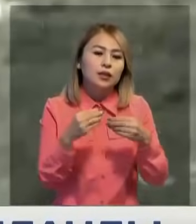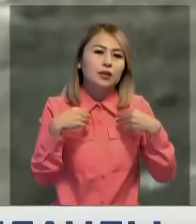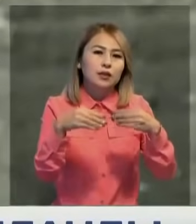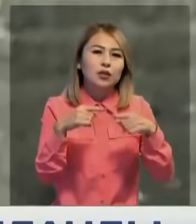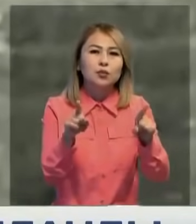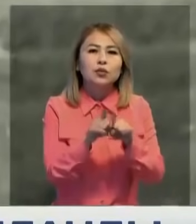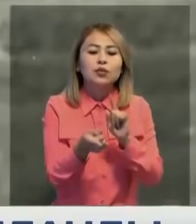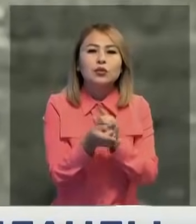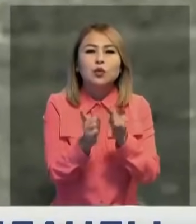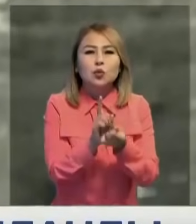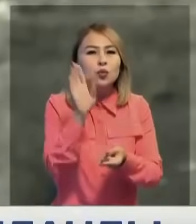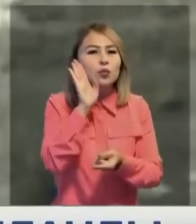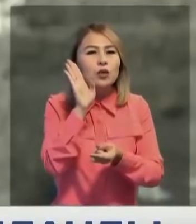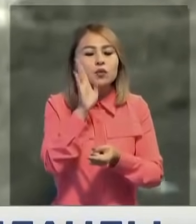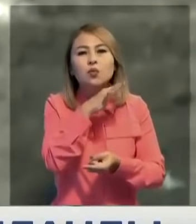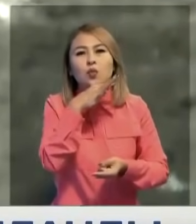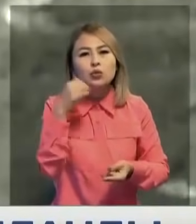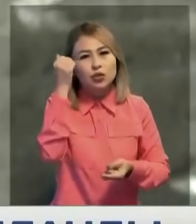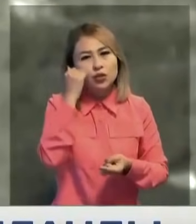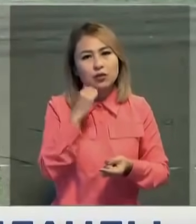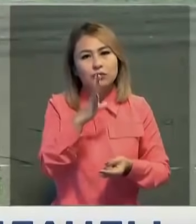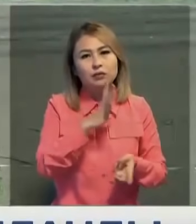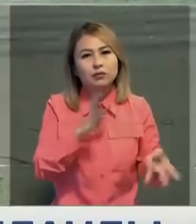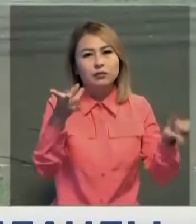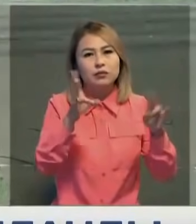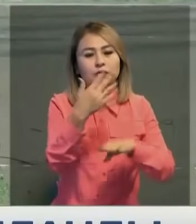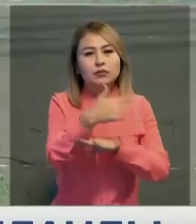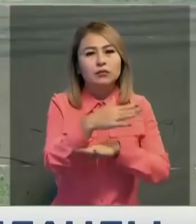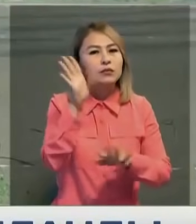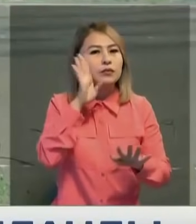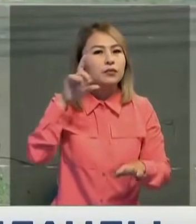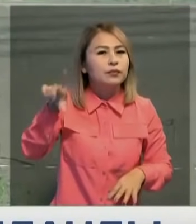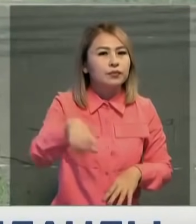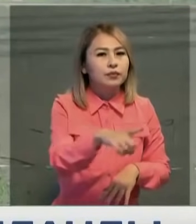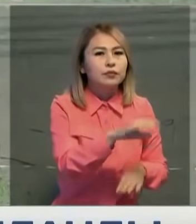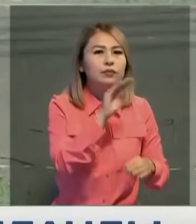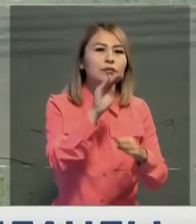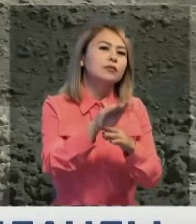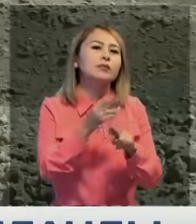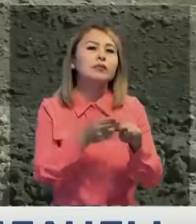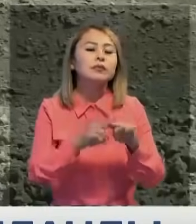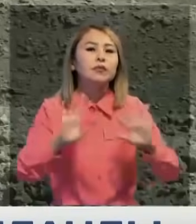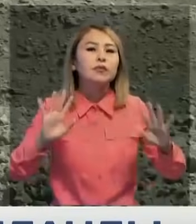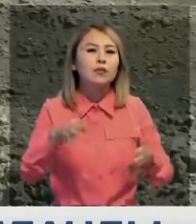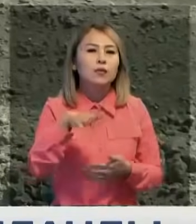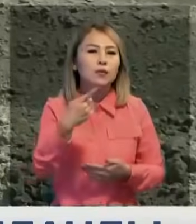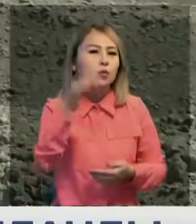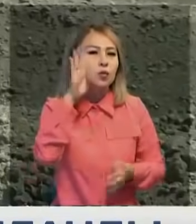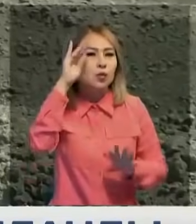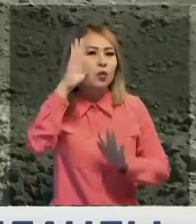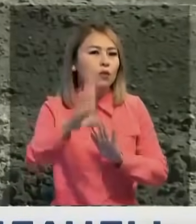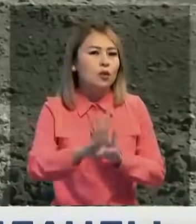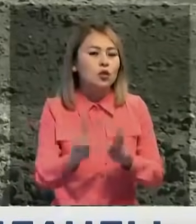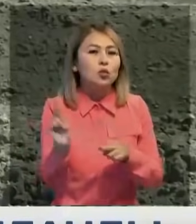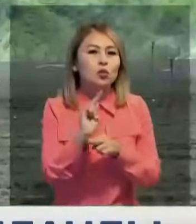Тіпті егінге деп бұрылған судың біразы тоз-тозы шыққан каналдан далаға ағып жатыр. Сондай-ақ апатты жағдайда тұрған 41